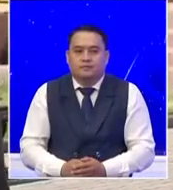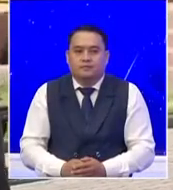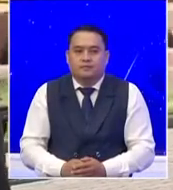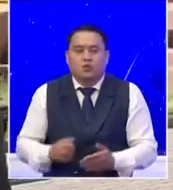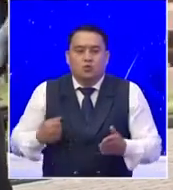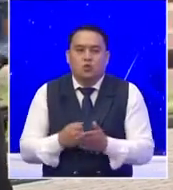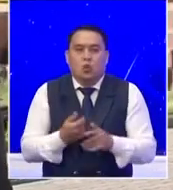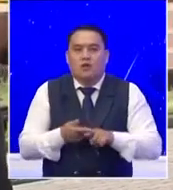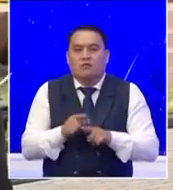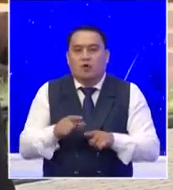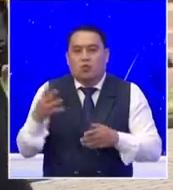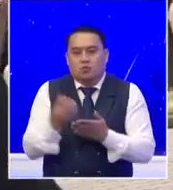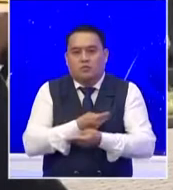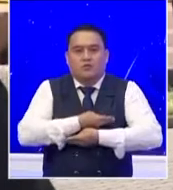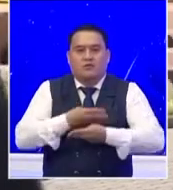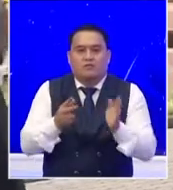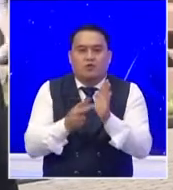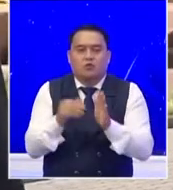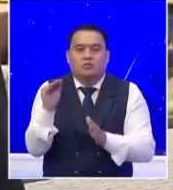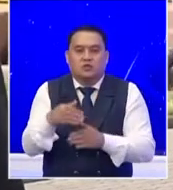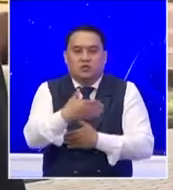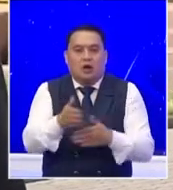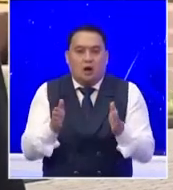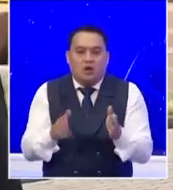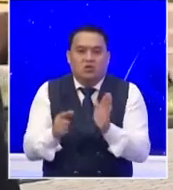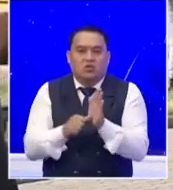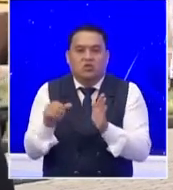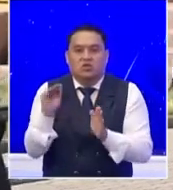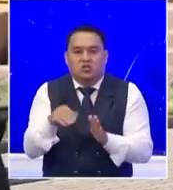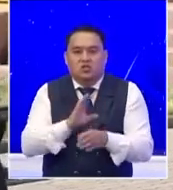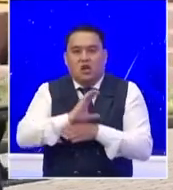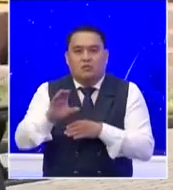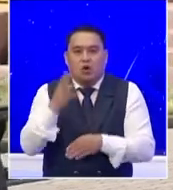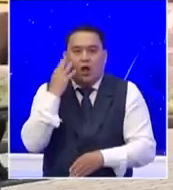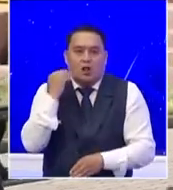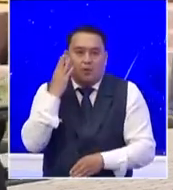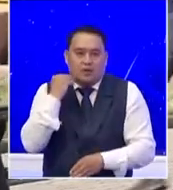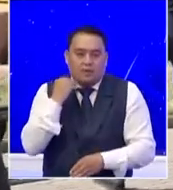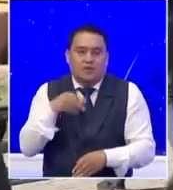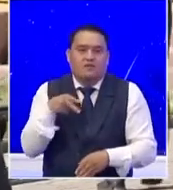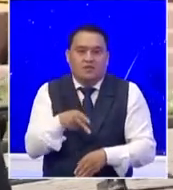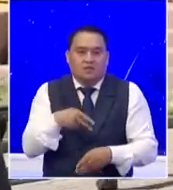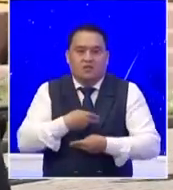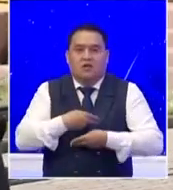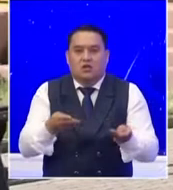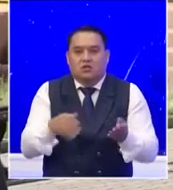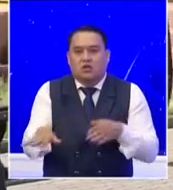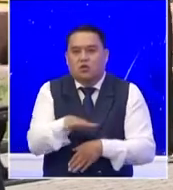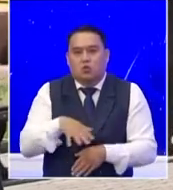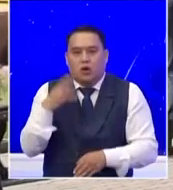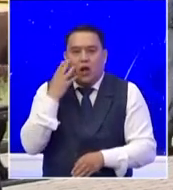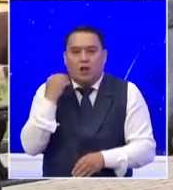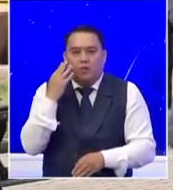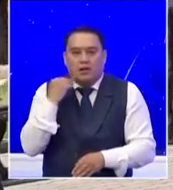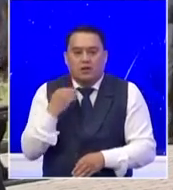До этого времени уже успели раздать 8 тысяч продуктовых коробок. 6 тысяч из них направили в город Алматы. 2 тысячи раздали на территории Алматинской области.